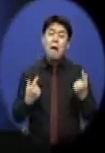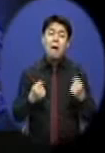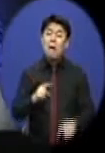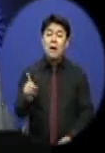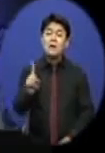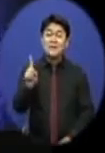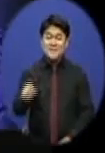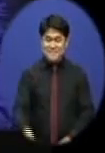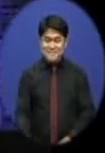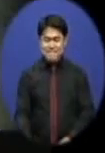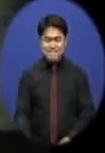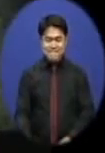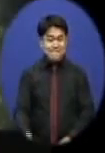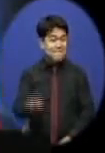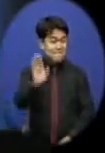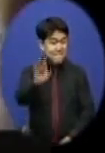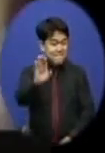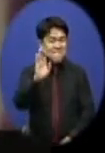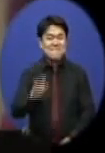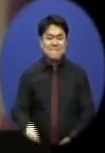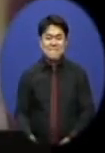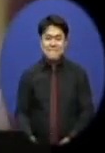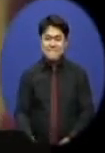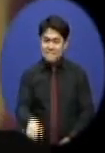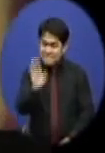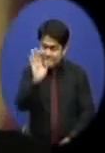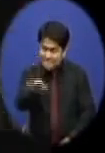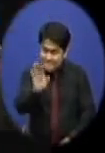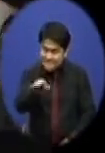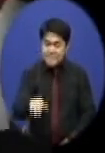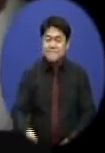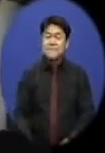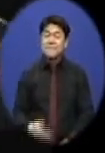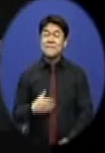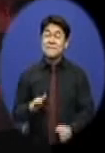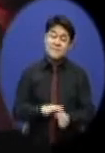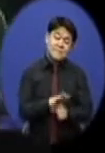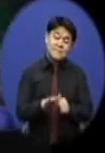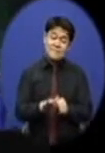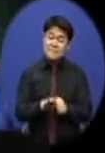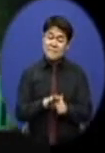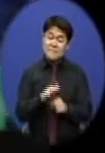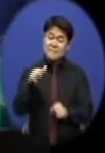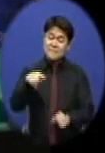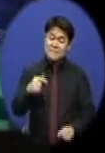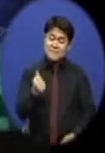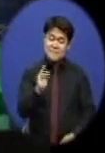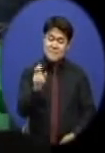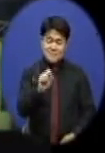미친 꽃만 같구나 춘향아 춘향아 내